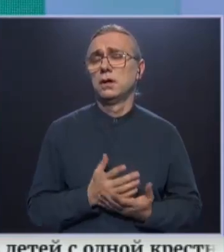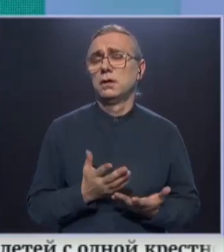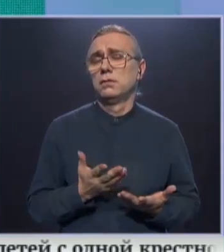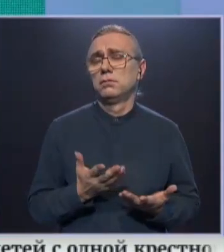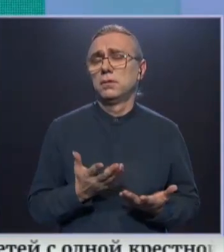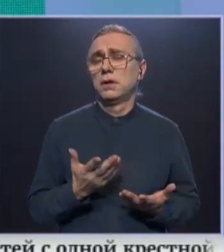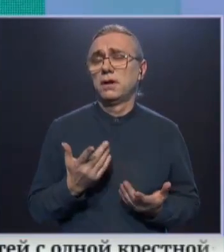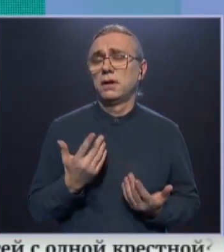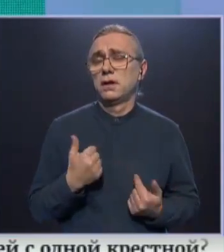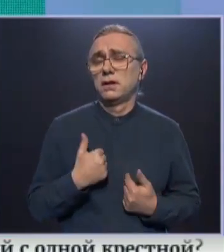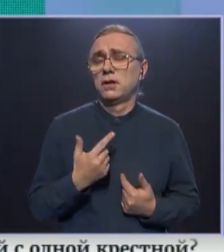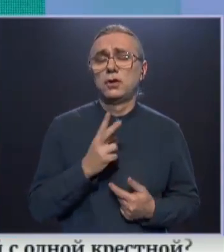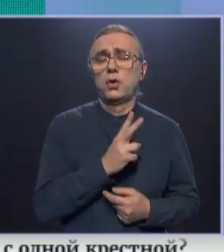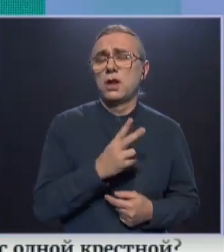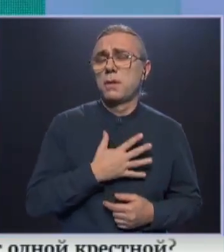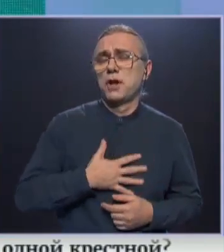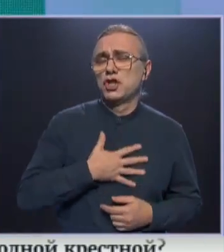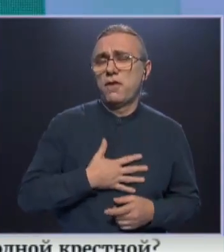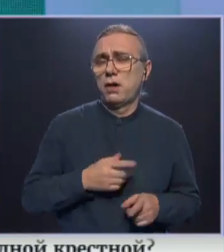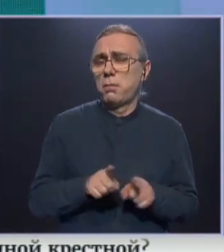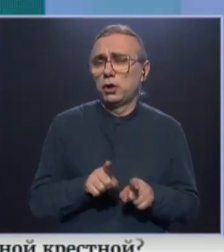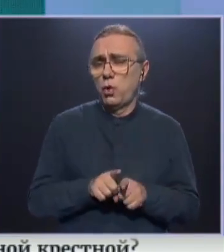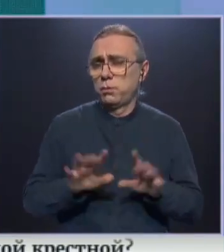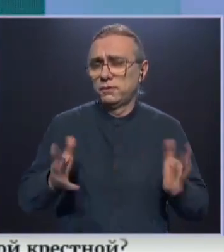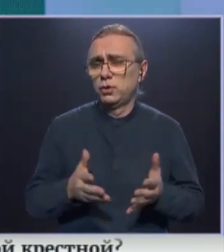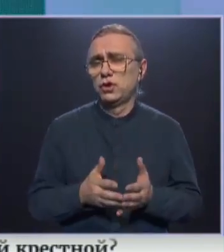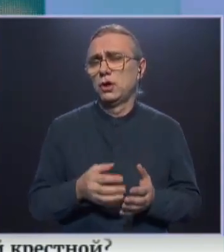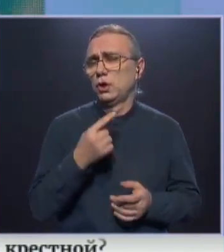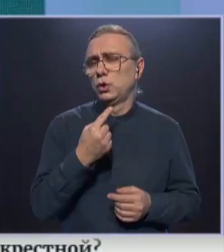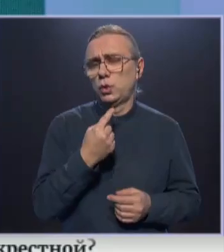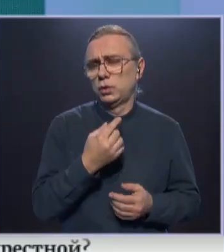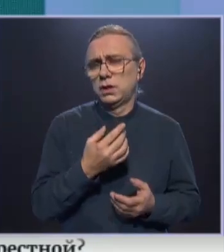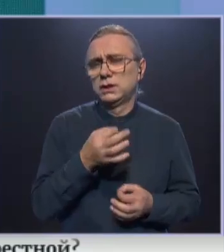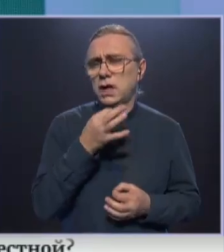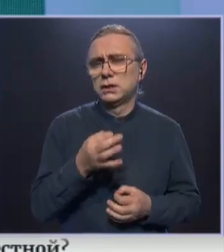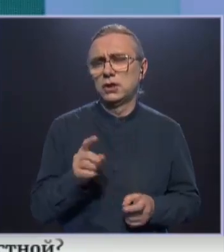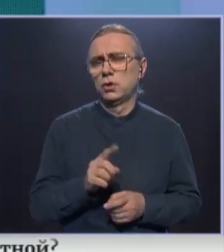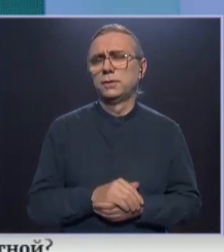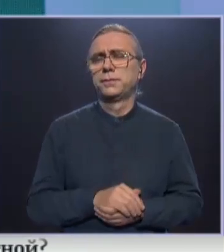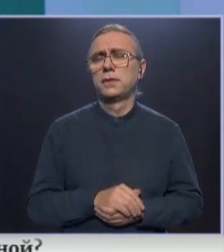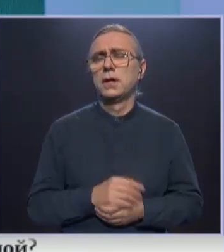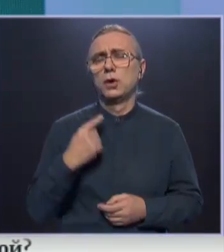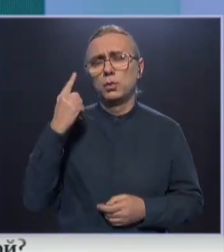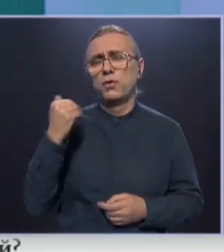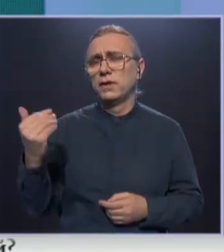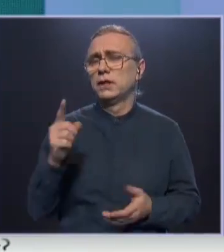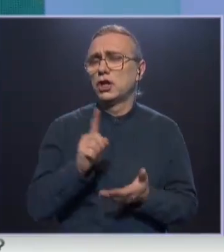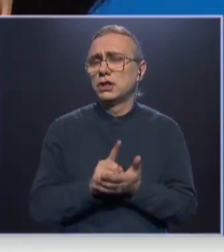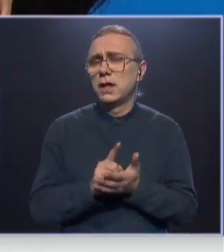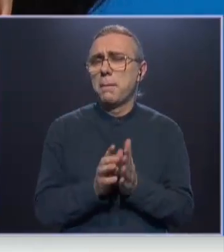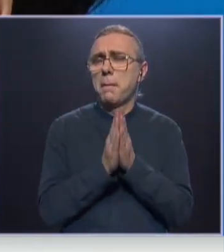что-либо сказать. Но я думаю, что нужно помолиться Богу и молиться